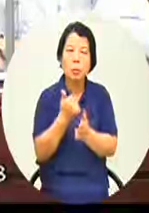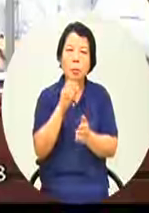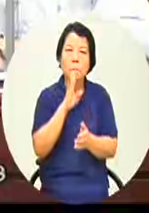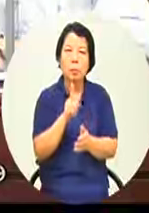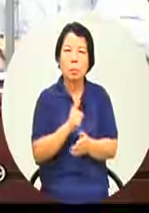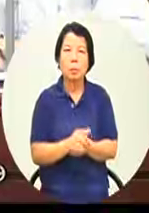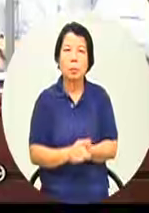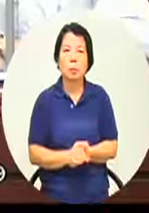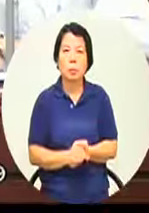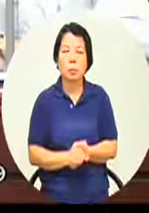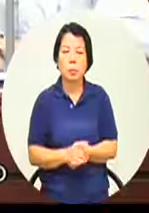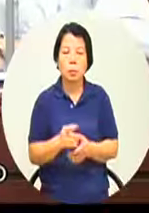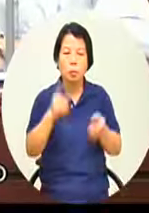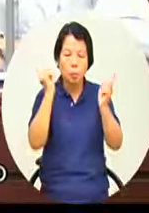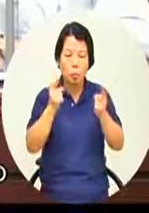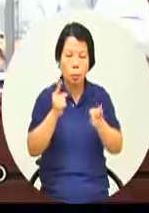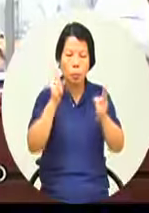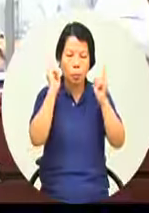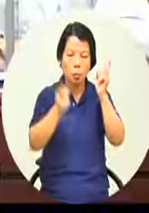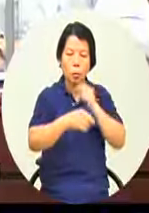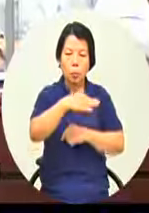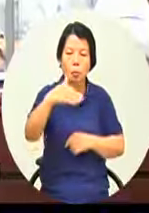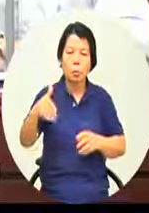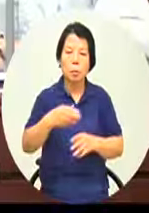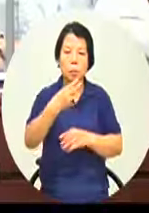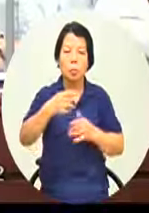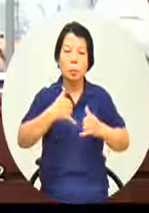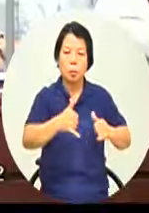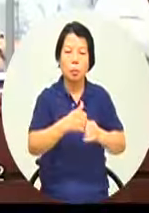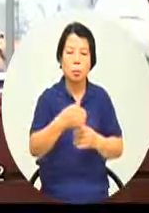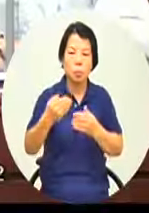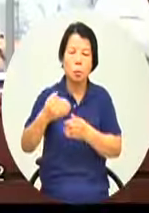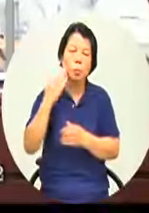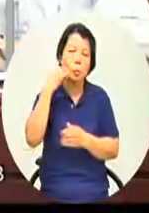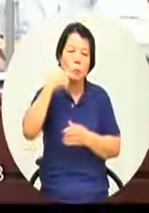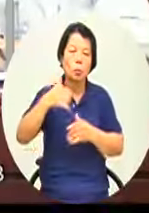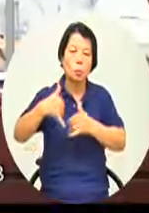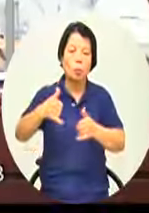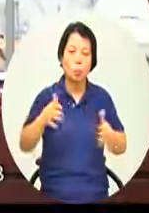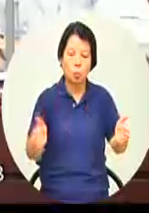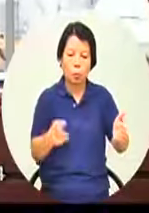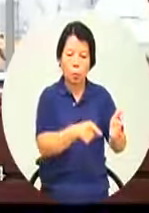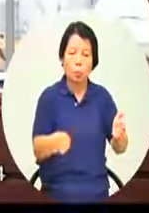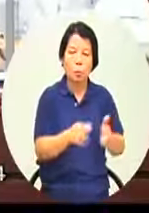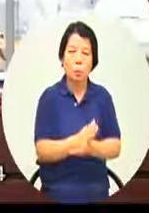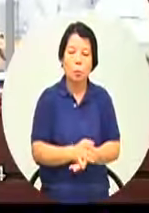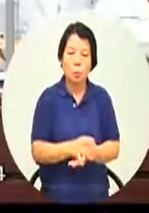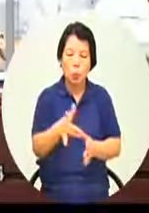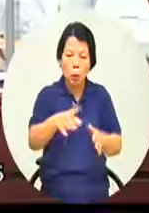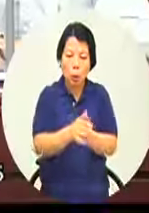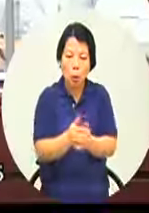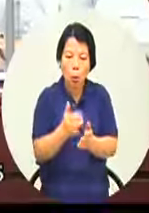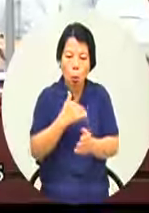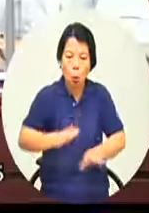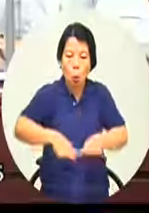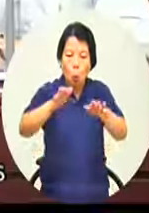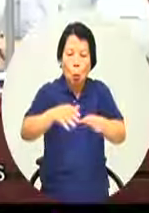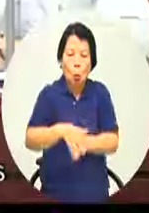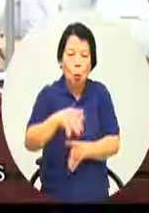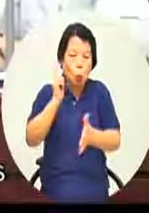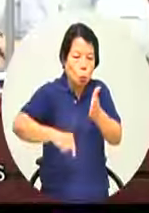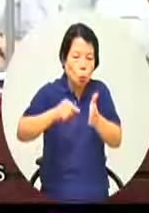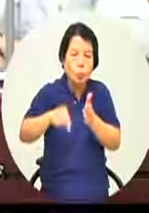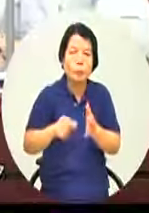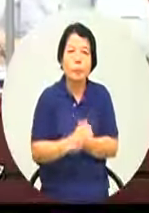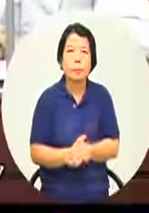这一个那个古山三路跟九如四路这一个中间化安街这个区域比较容易积水的这个区域。那上